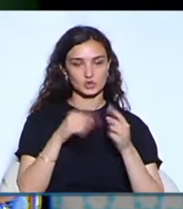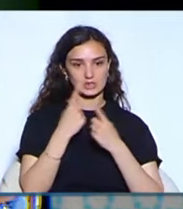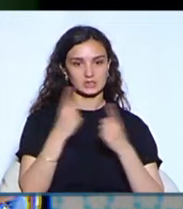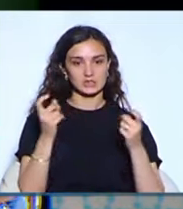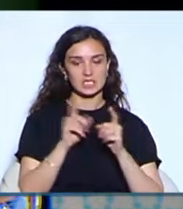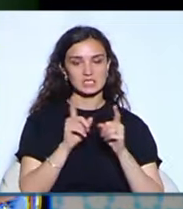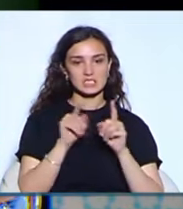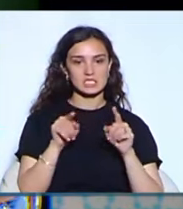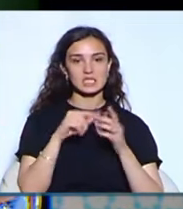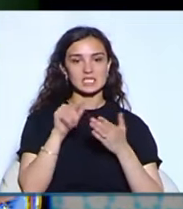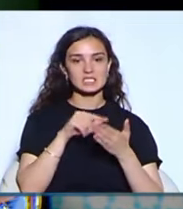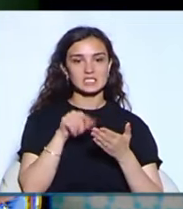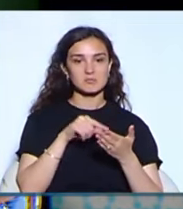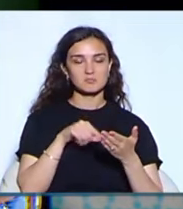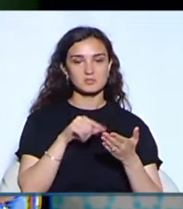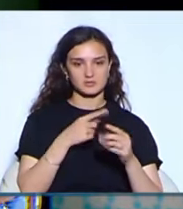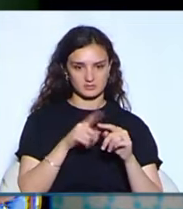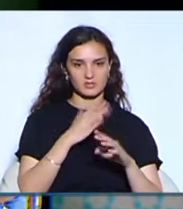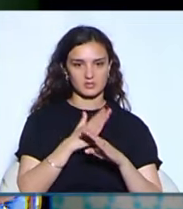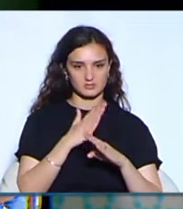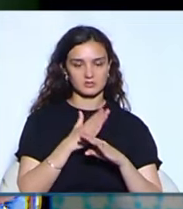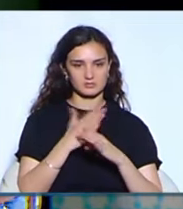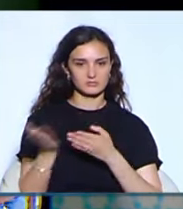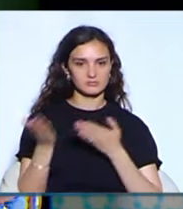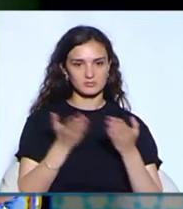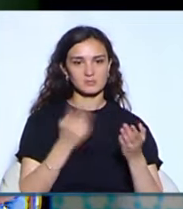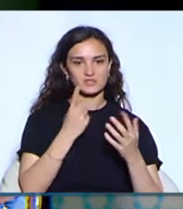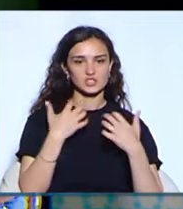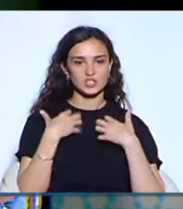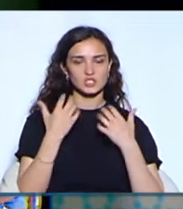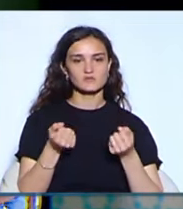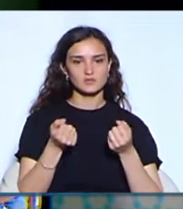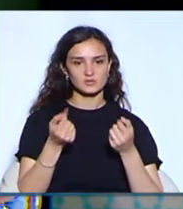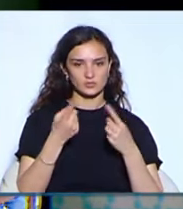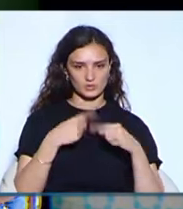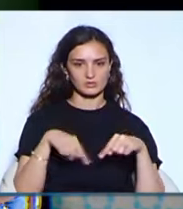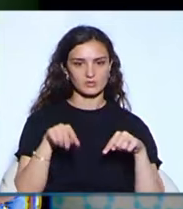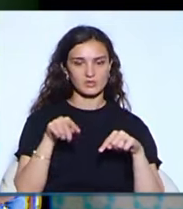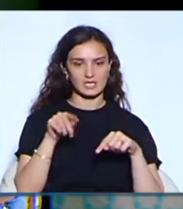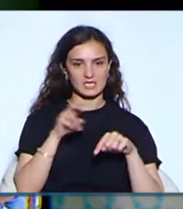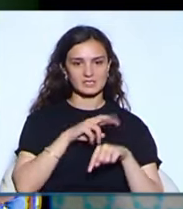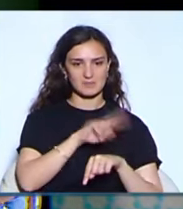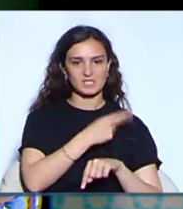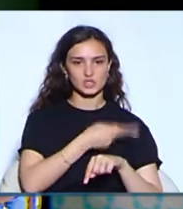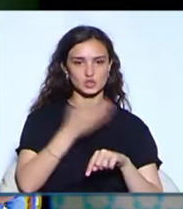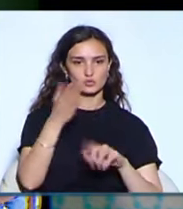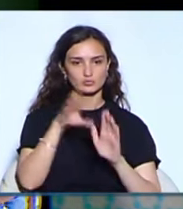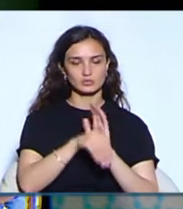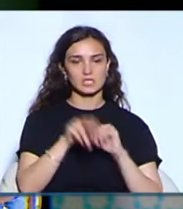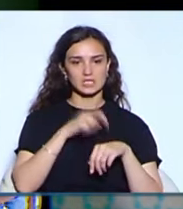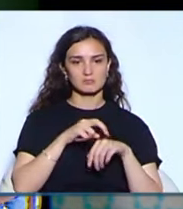ასეთი სკრინინგ ტესტების არსებობის შესახებ და პირველადი ჯანდაცვის რგოლში ექიმს მოსთხოვეთ, რომ